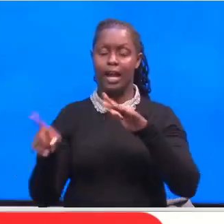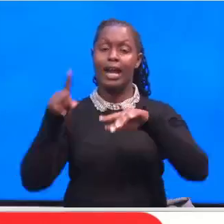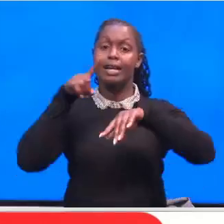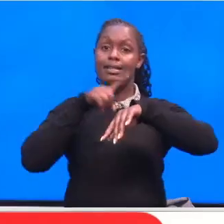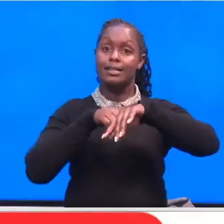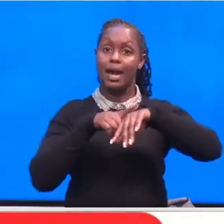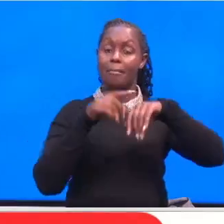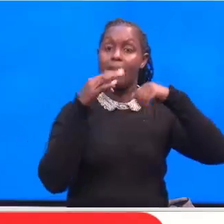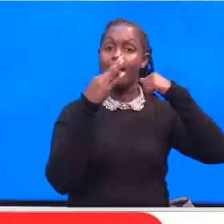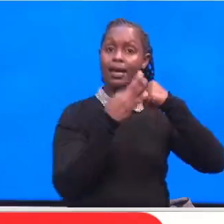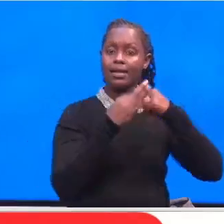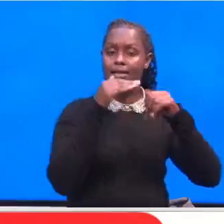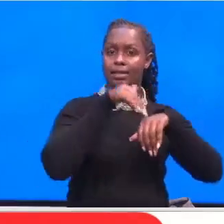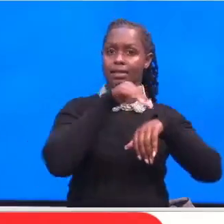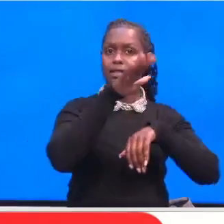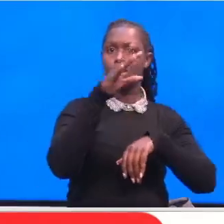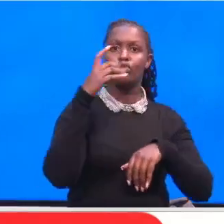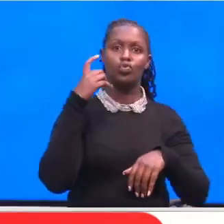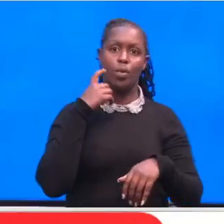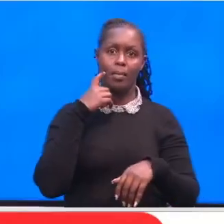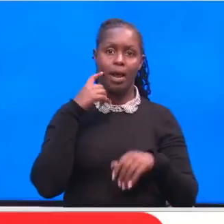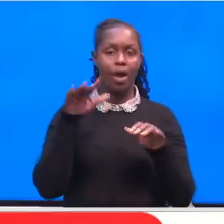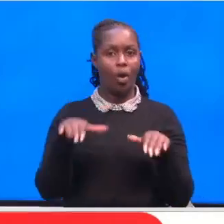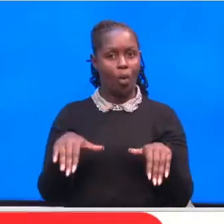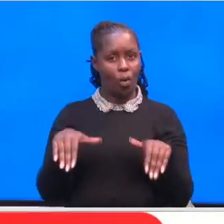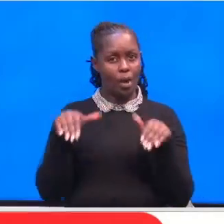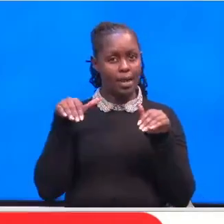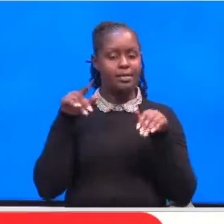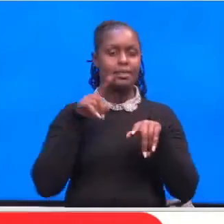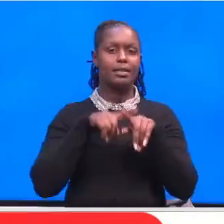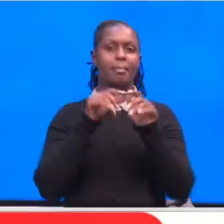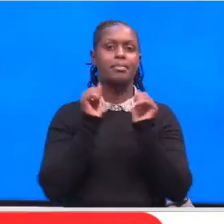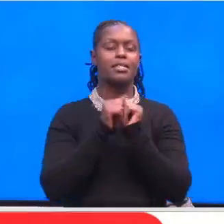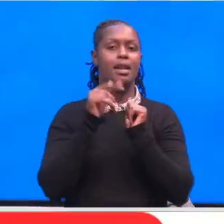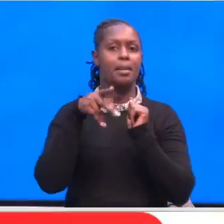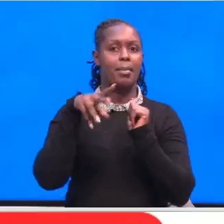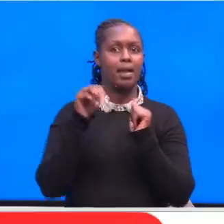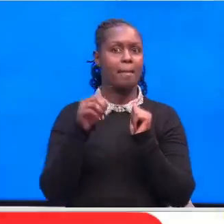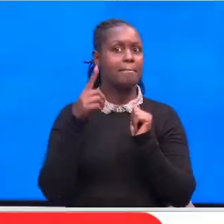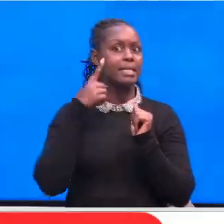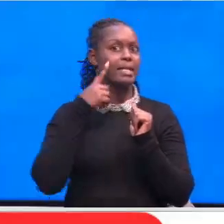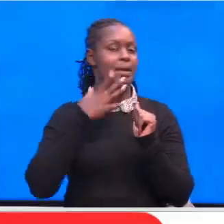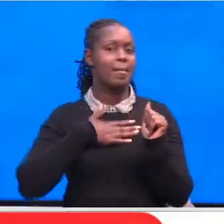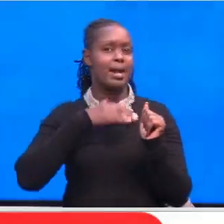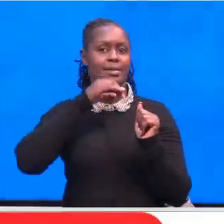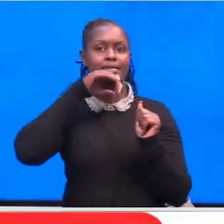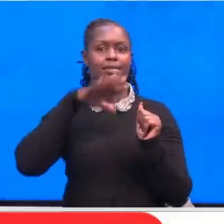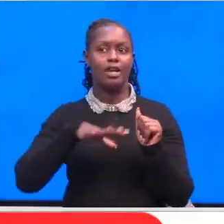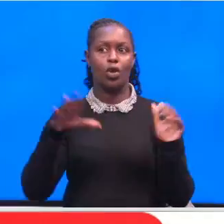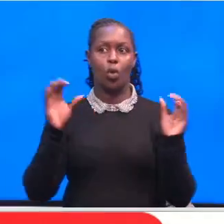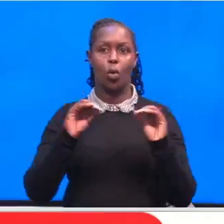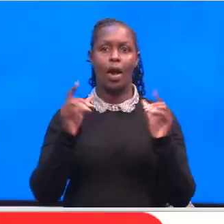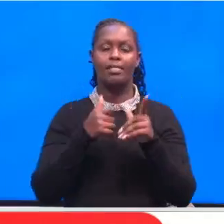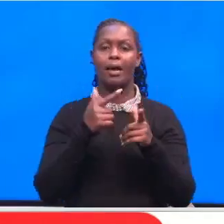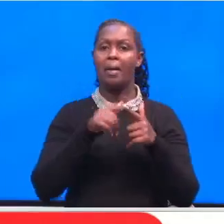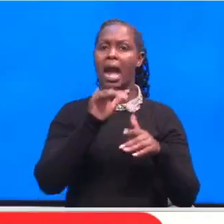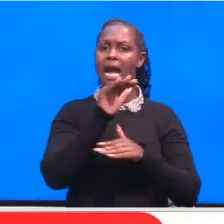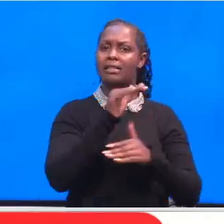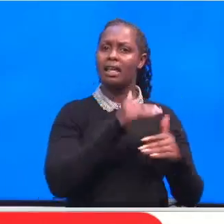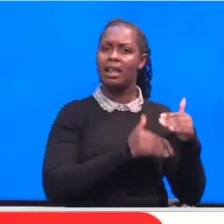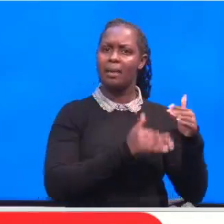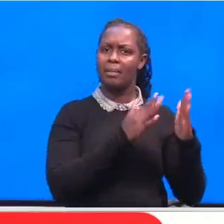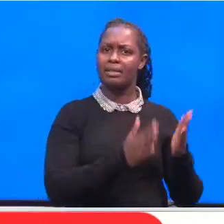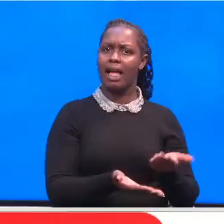2, ikapikia saa 4, hata sioni mtoto. Nikaita majirani, nikawaambia njooni mnisaidie kutafuta mtoto.